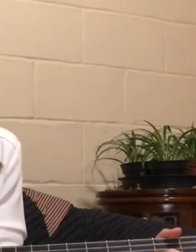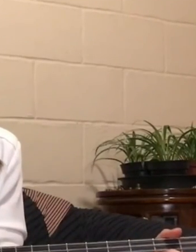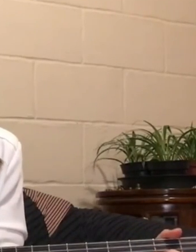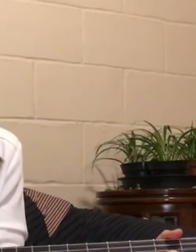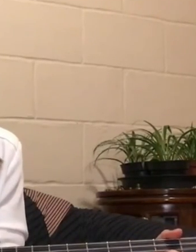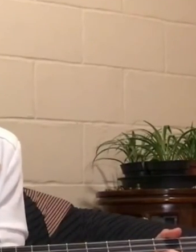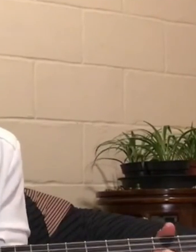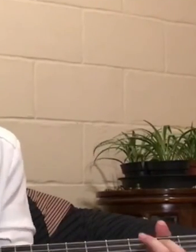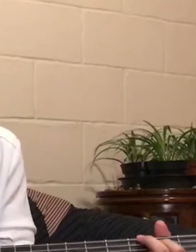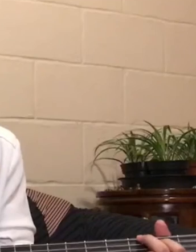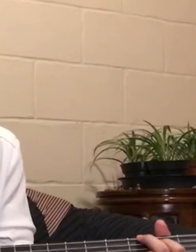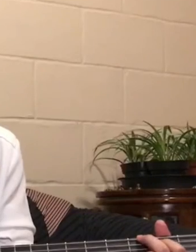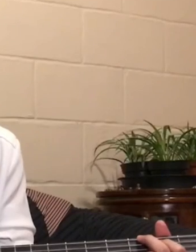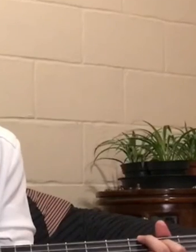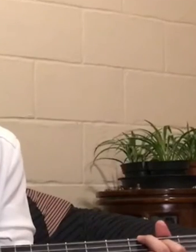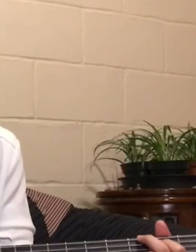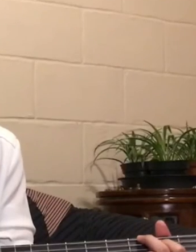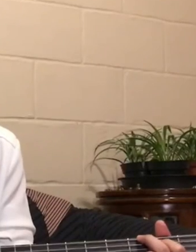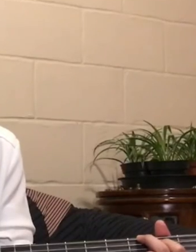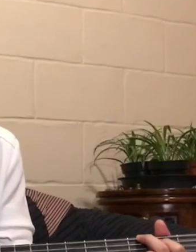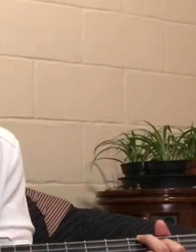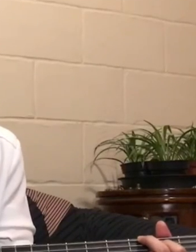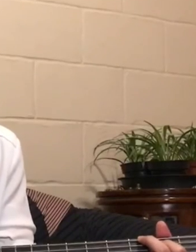tak mungkin lagi.